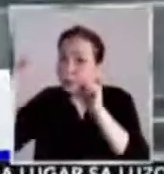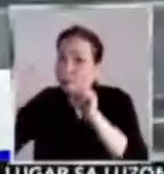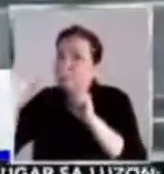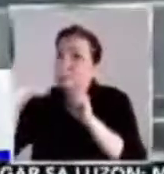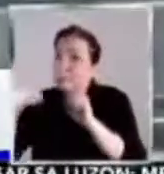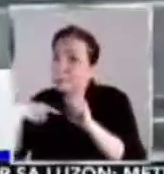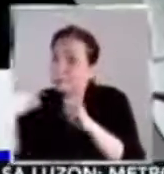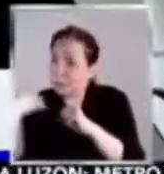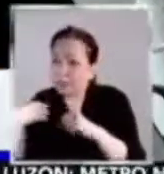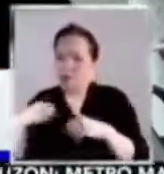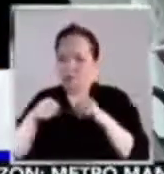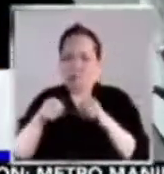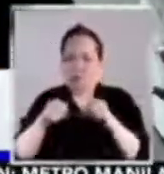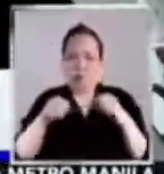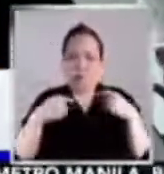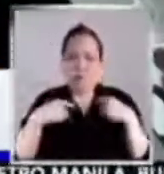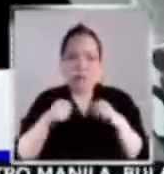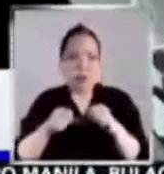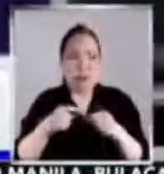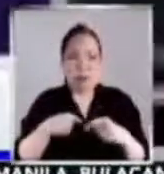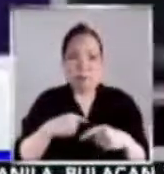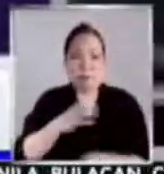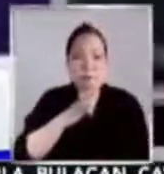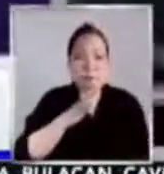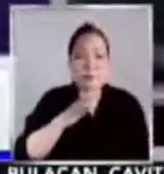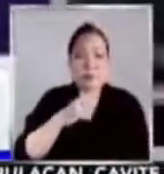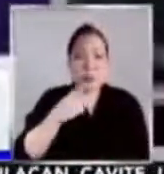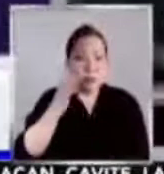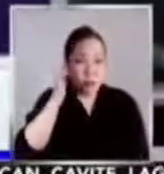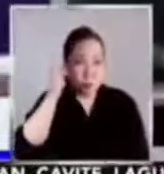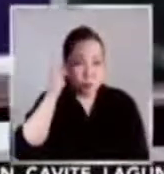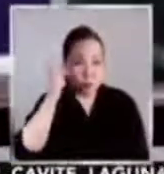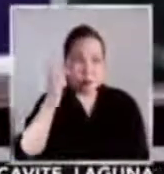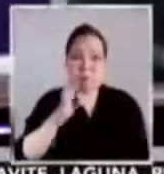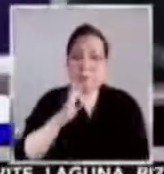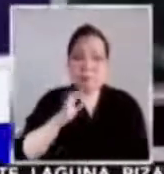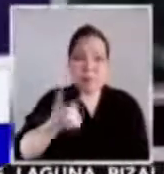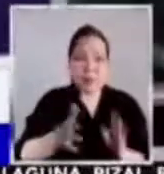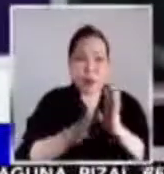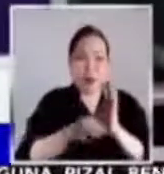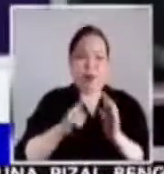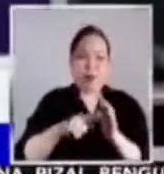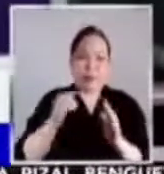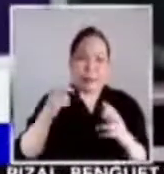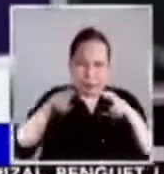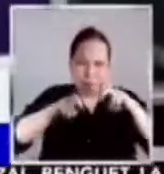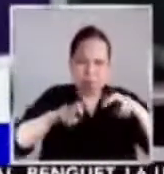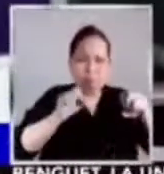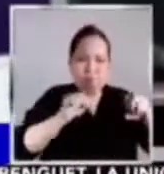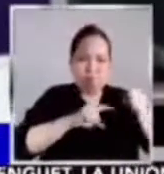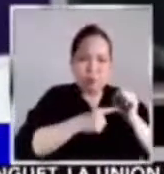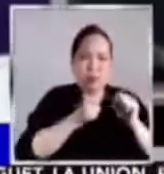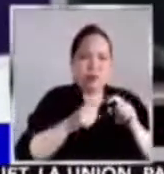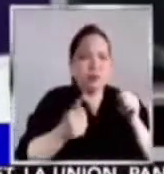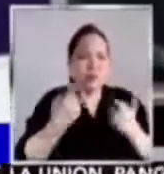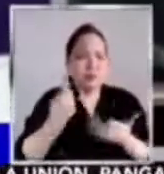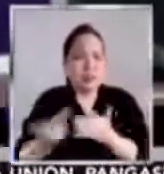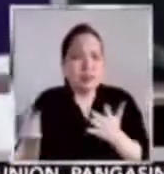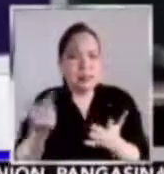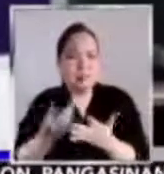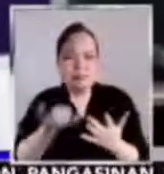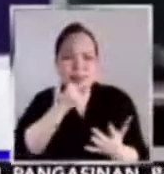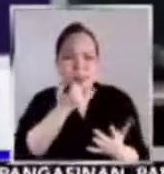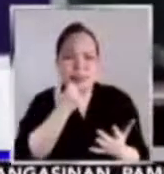mga nangyaring glitch. Para po sa mga susunod na eleksyon, alam namin aling components ang nagpe-fail. Two, saan nagkakaproblema kung